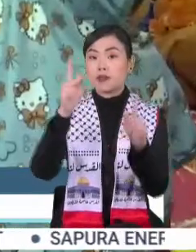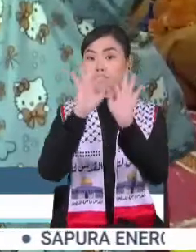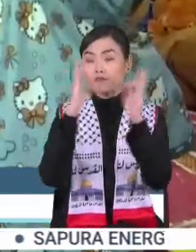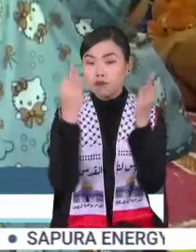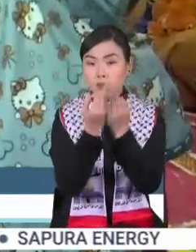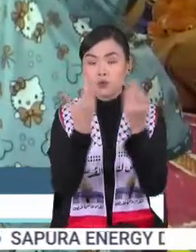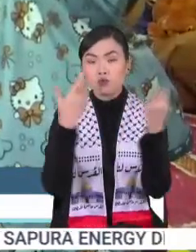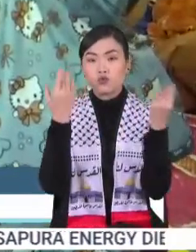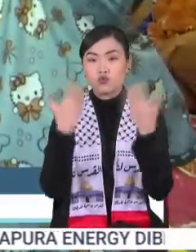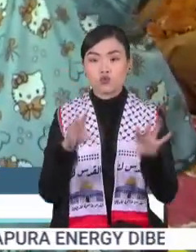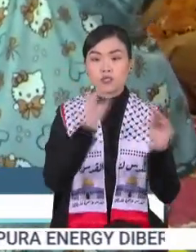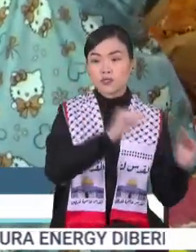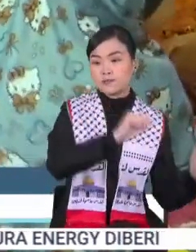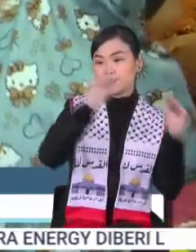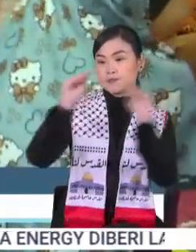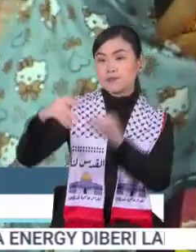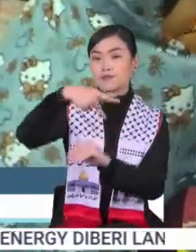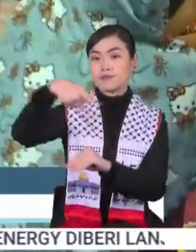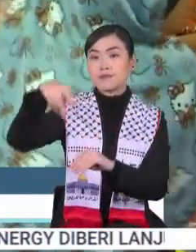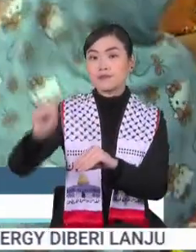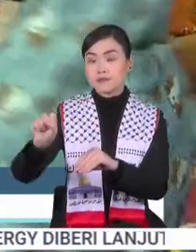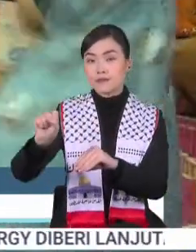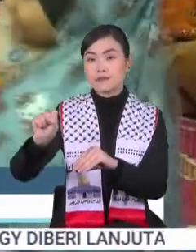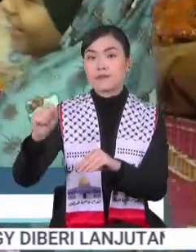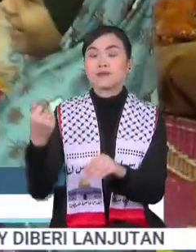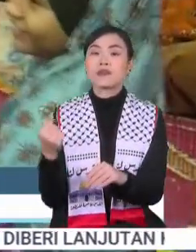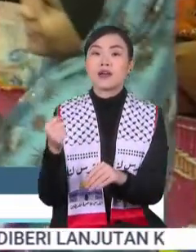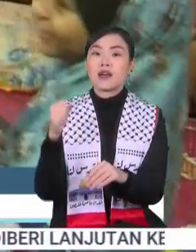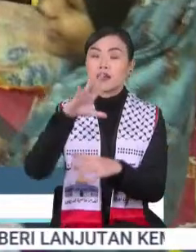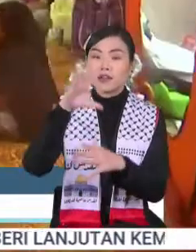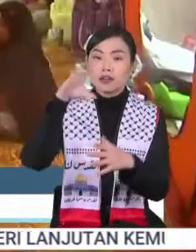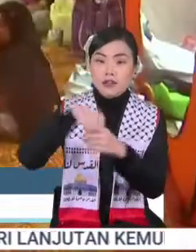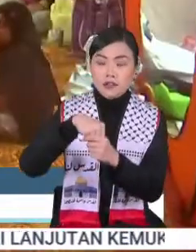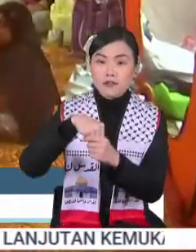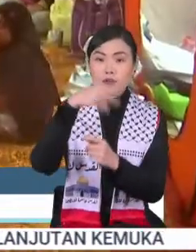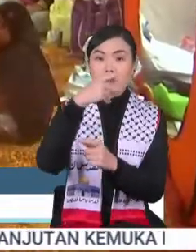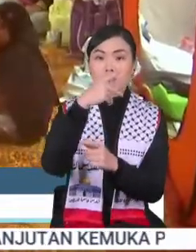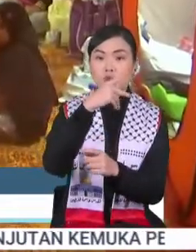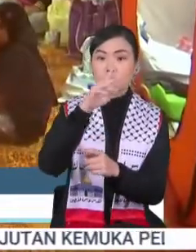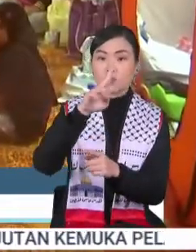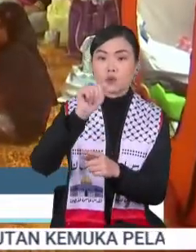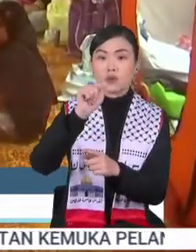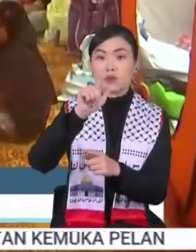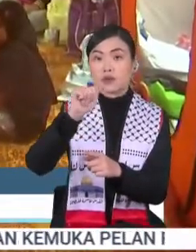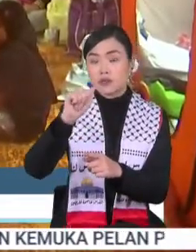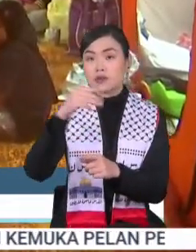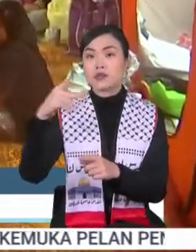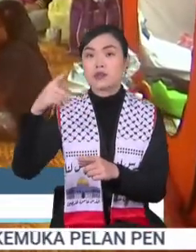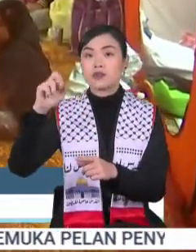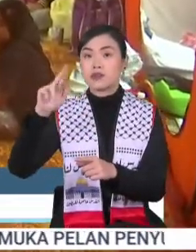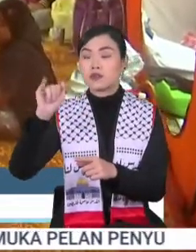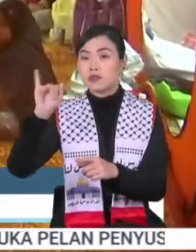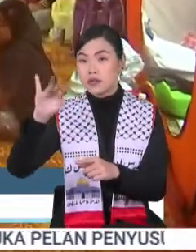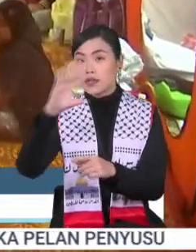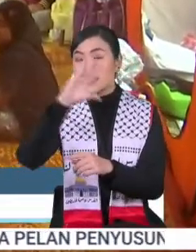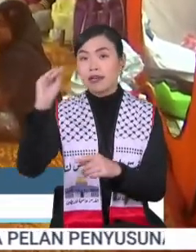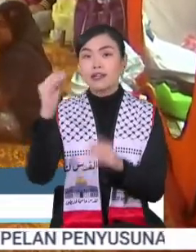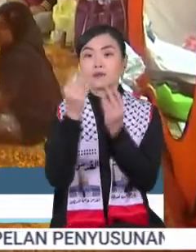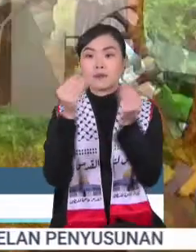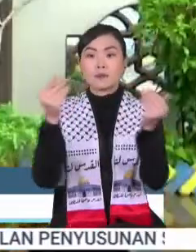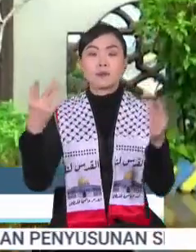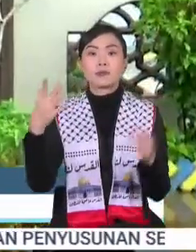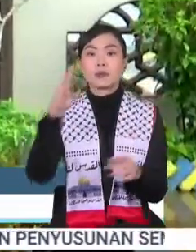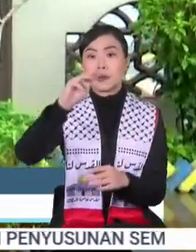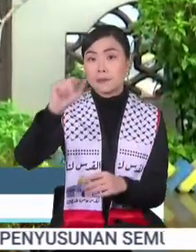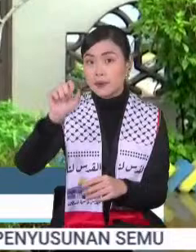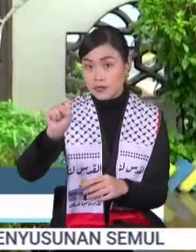ditempatkan di 18 pusat pemidah sementara PPS membabitkan jajah Kuala Kai Tanah Merah dan pasir mas setakat pukul 4 petang